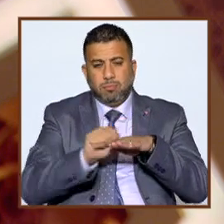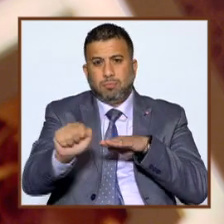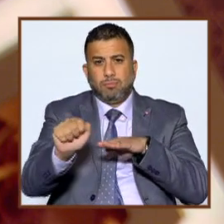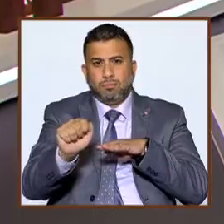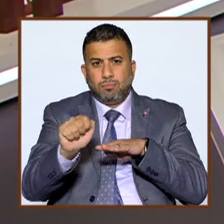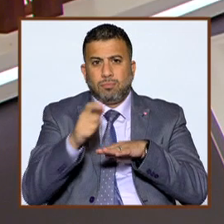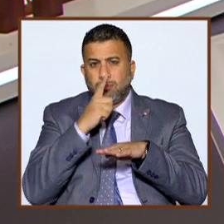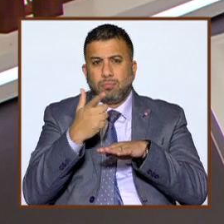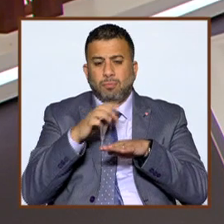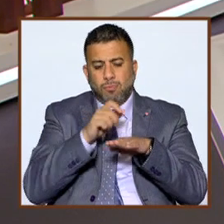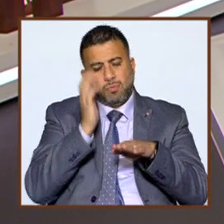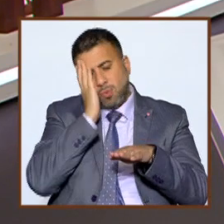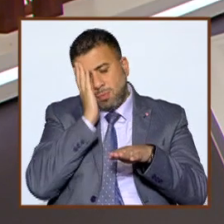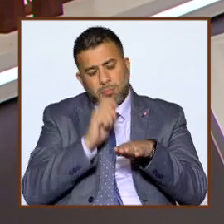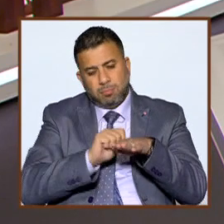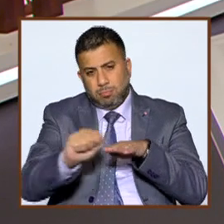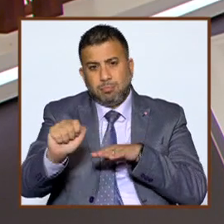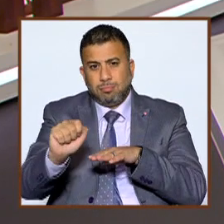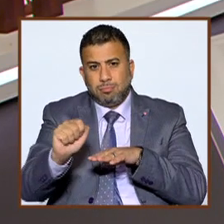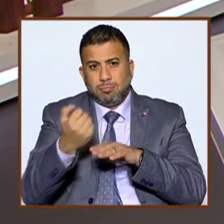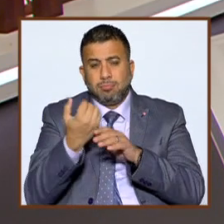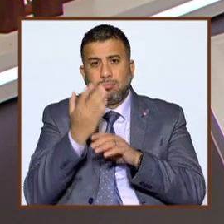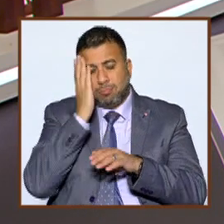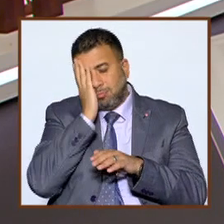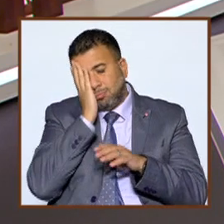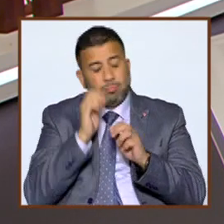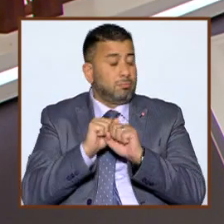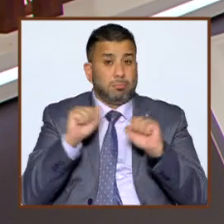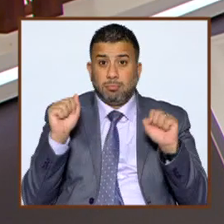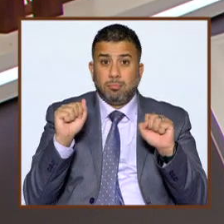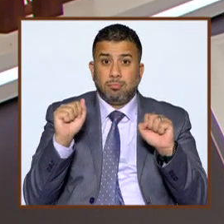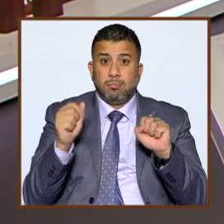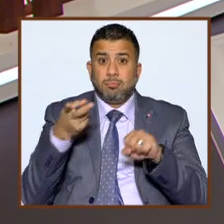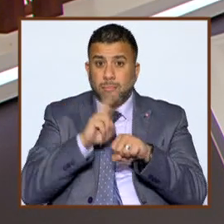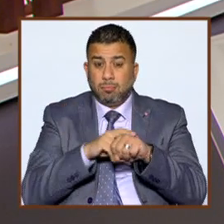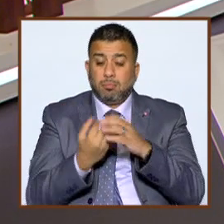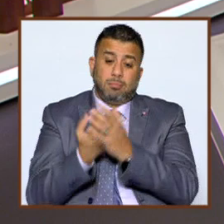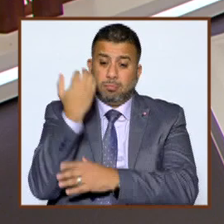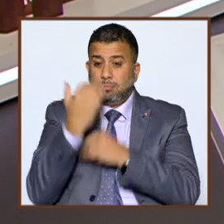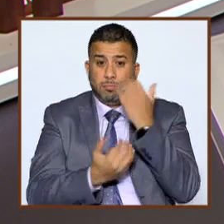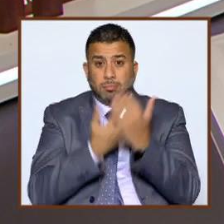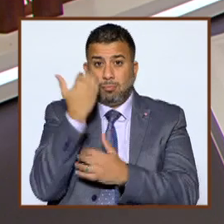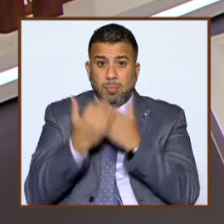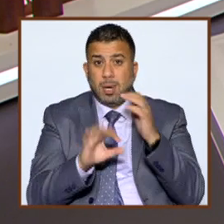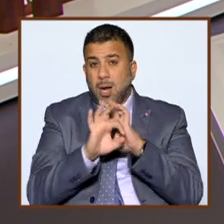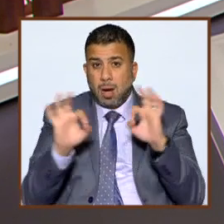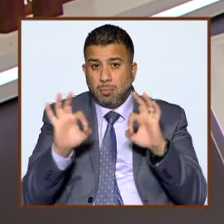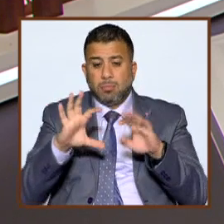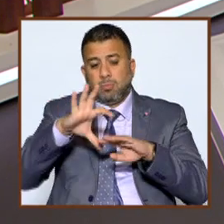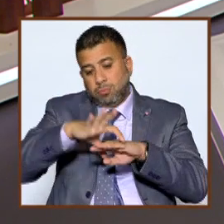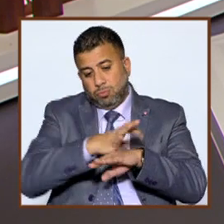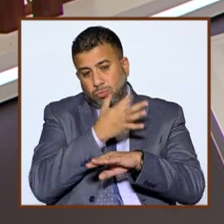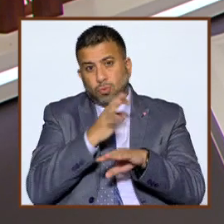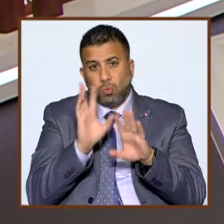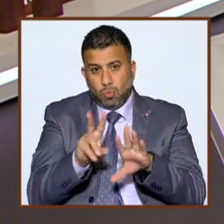نام ونزعه، فهل إذا صح من النوم أن يرجع ويتوضأ وضوءا كاملا أم يلبس